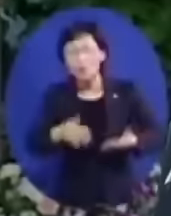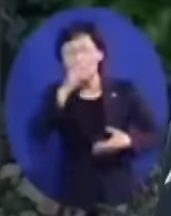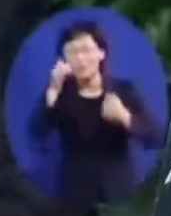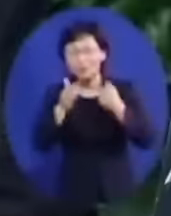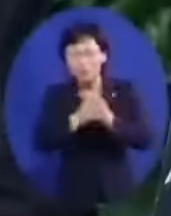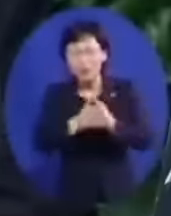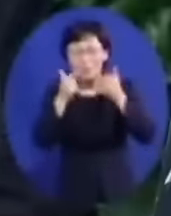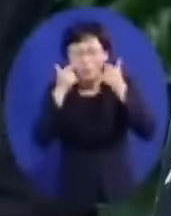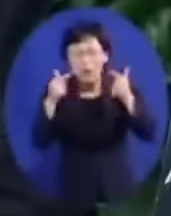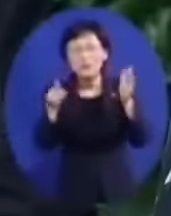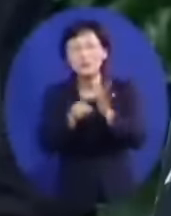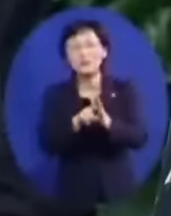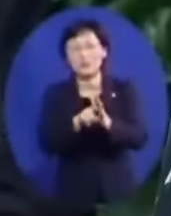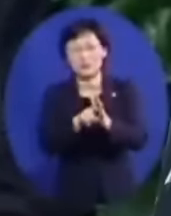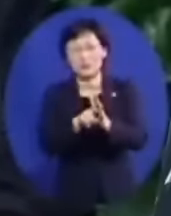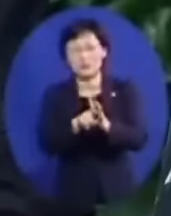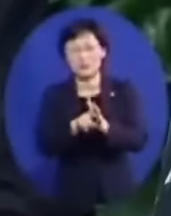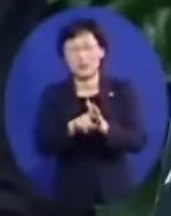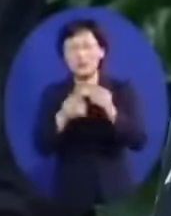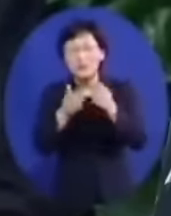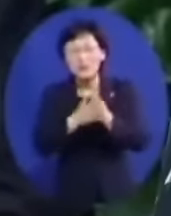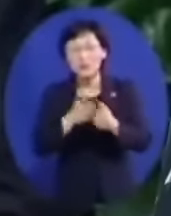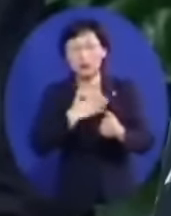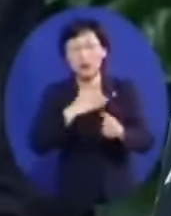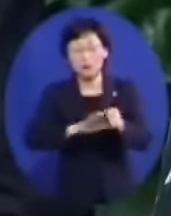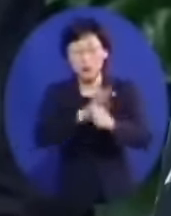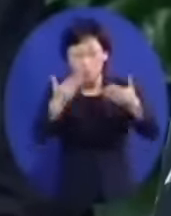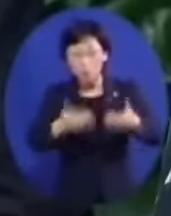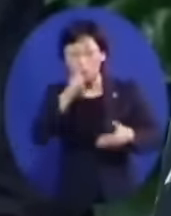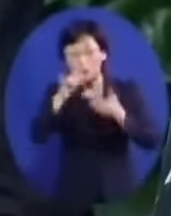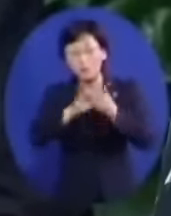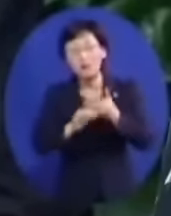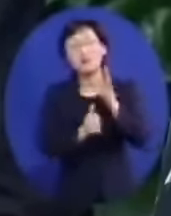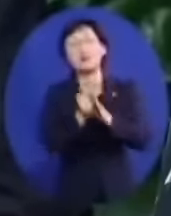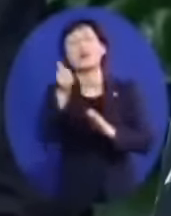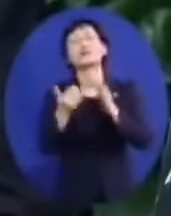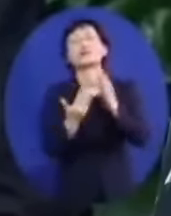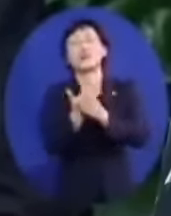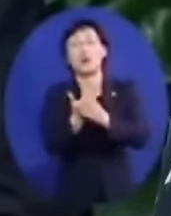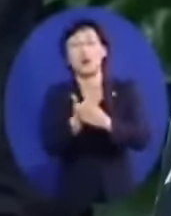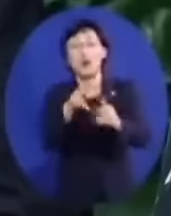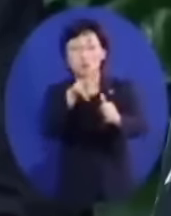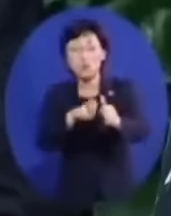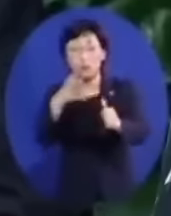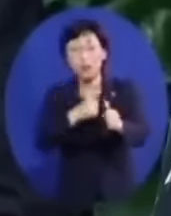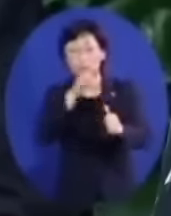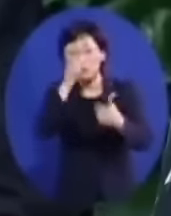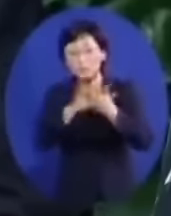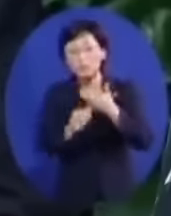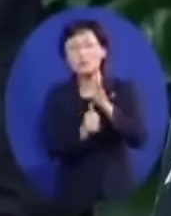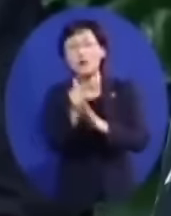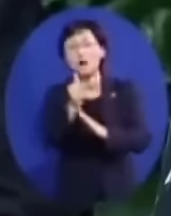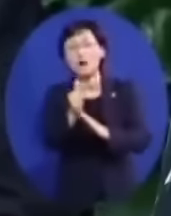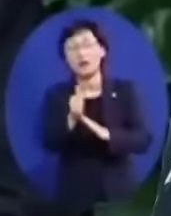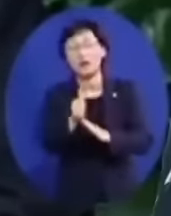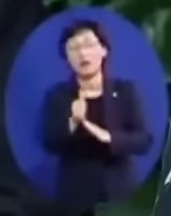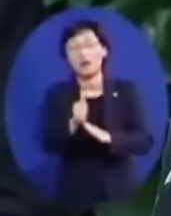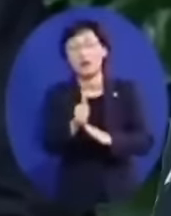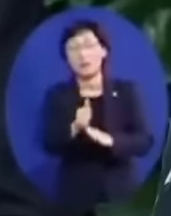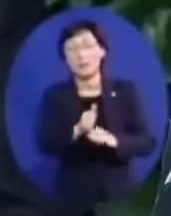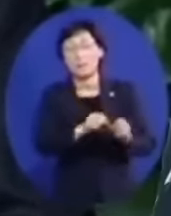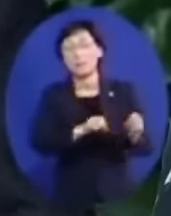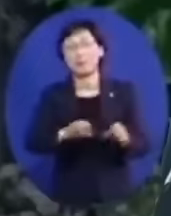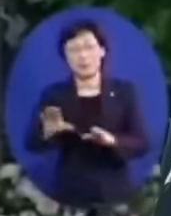확신할 수 있기 때문인 것입니다. 내가 사랑받고 있으면 희망이 생깁니다. 미움을 받고 있으면 희망을 잃어버리지 않습니까?